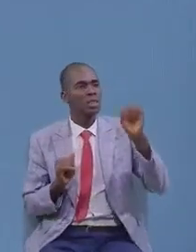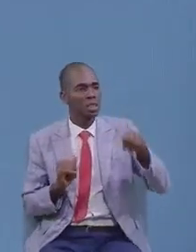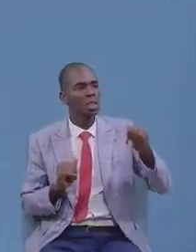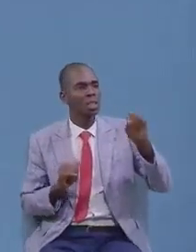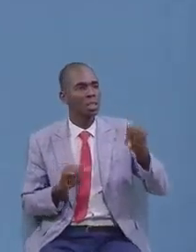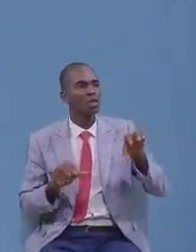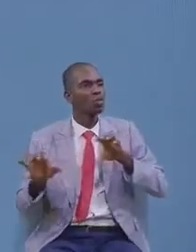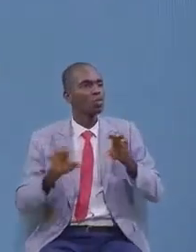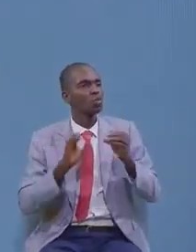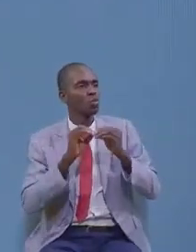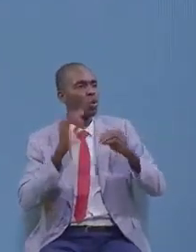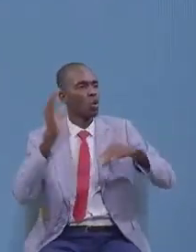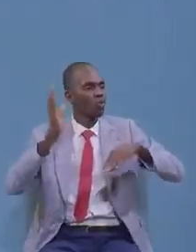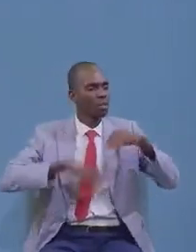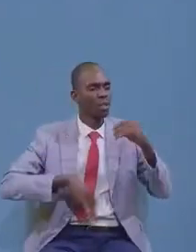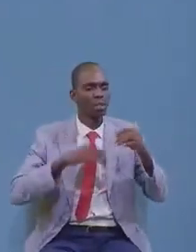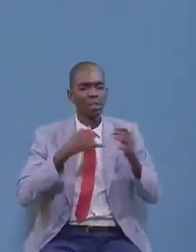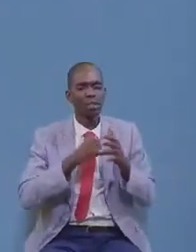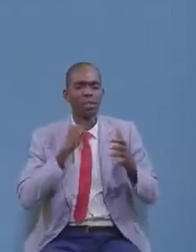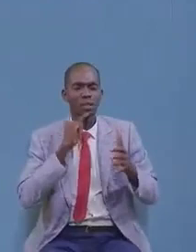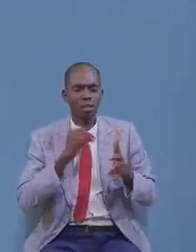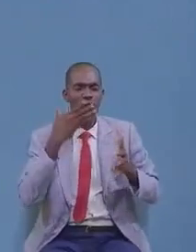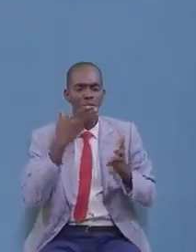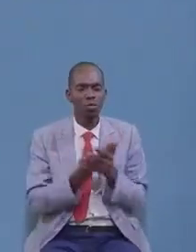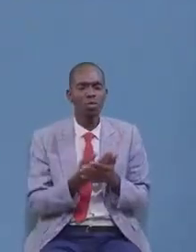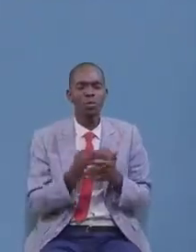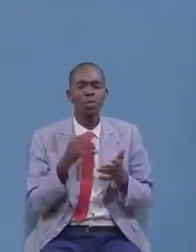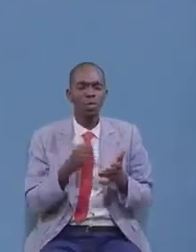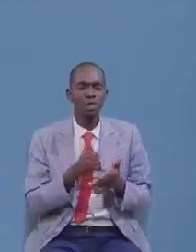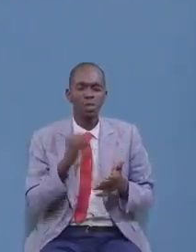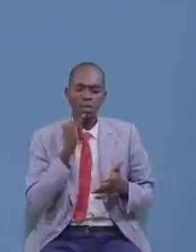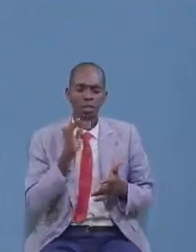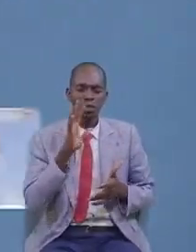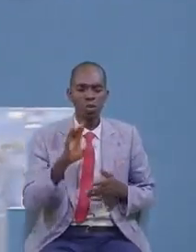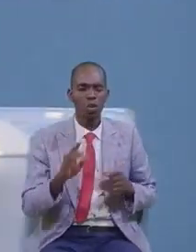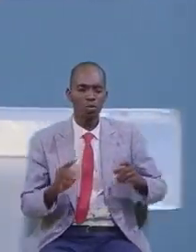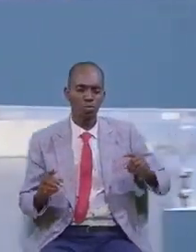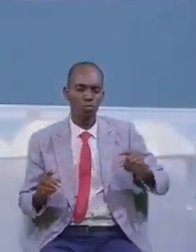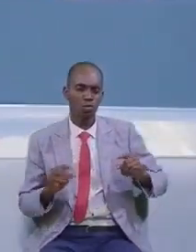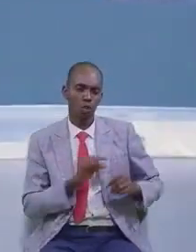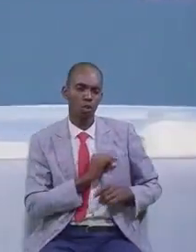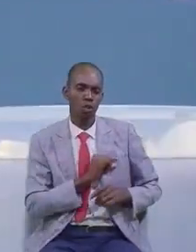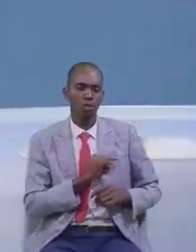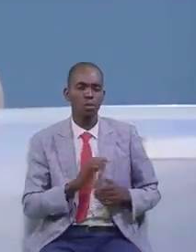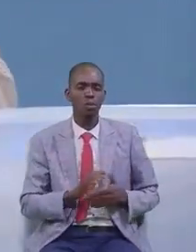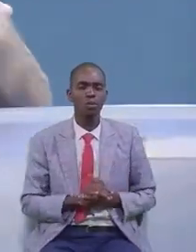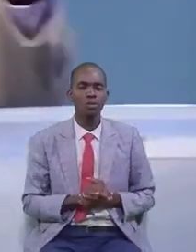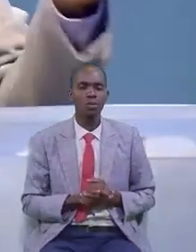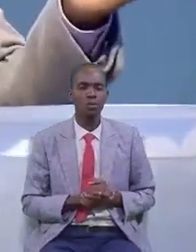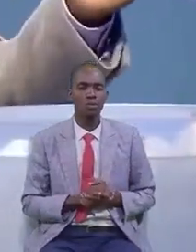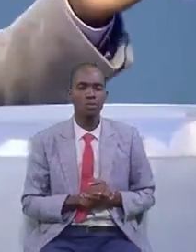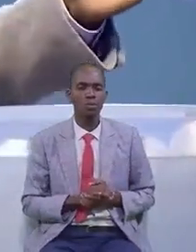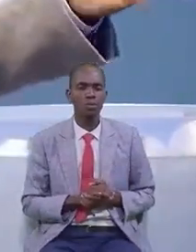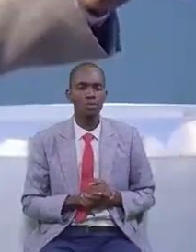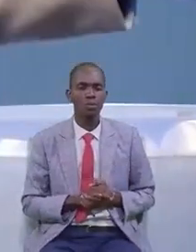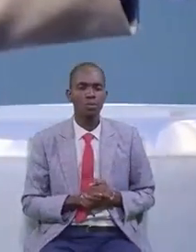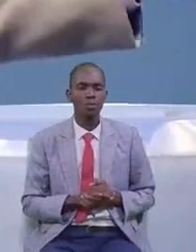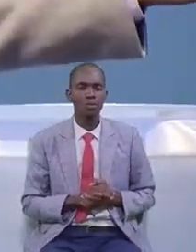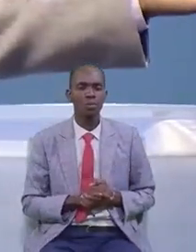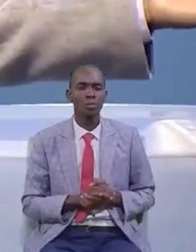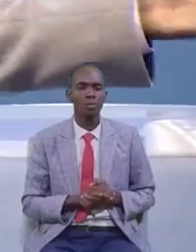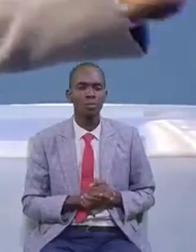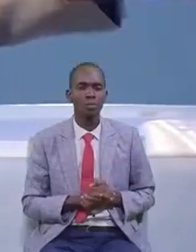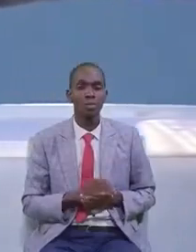Do more of that is good. It's the conscience. ఈ యొక్క మనస్సాక్షి నువ్వు చేసేది మంచిది చాలా బాగుంది ఇంకా చేయమని ఆమోదిస్తుంది అది మనస్సాక్షి.